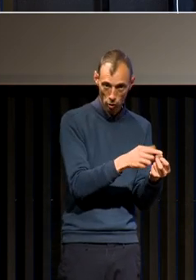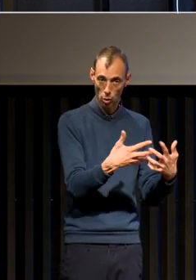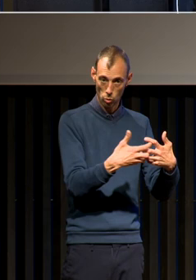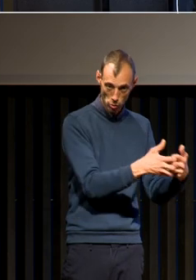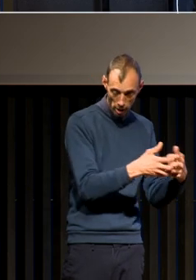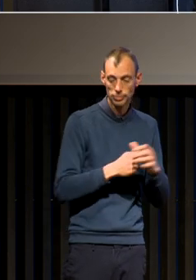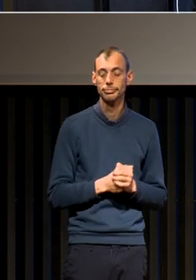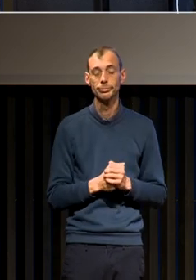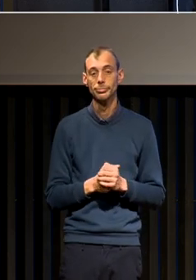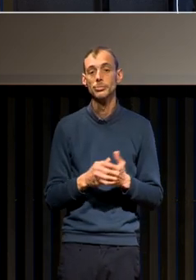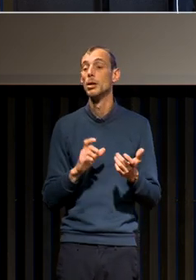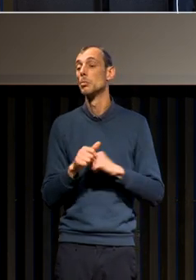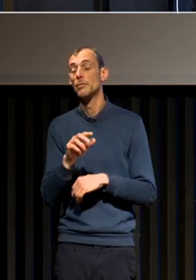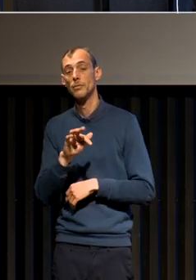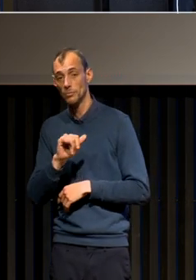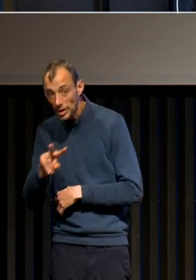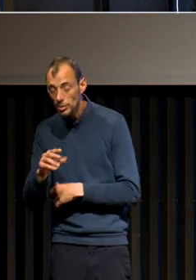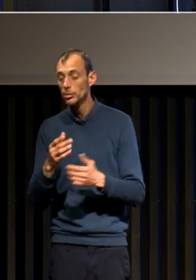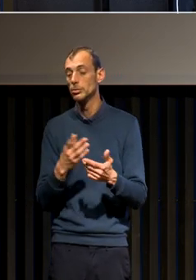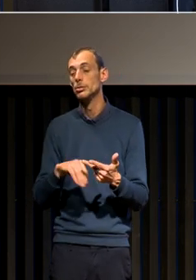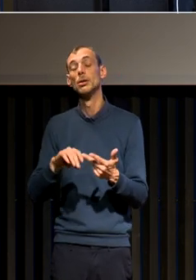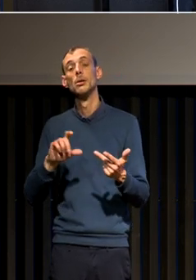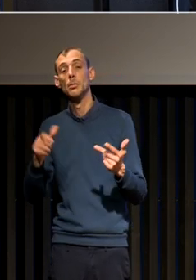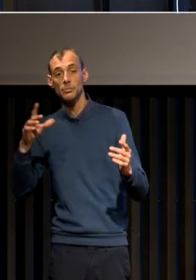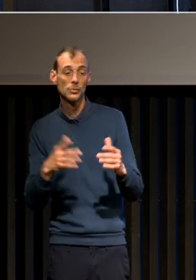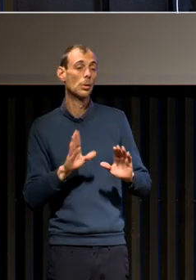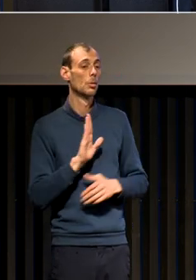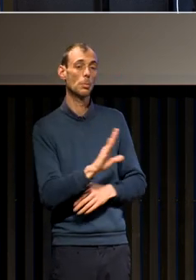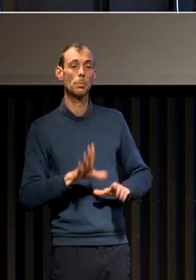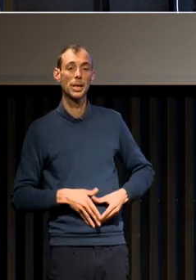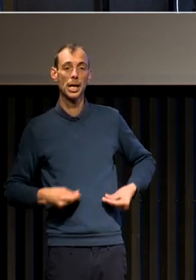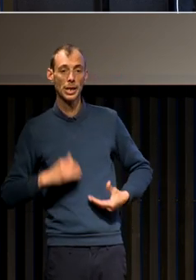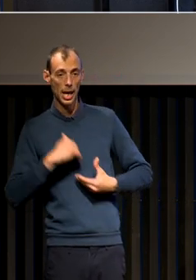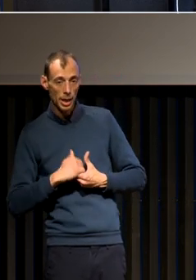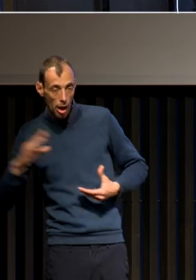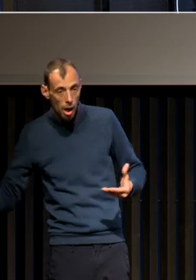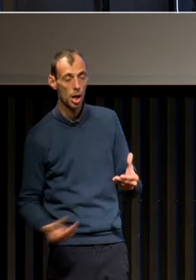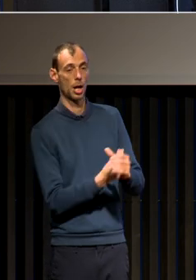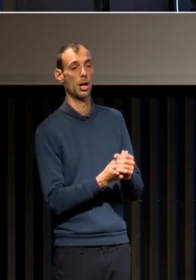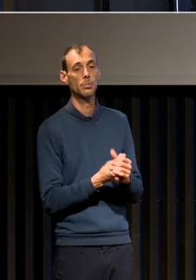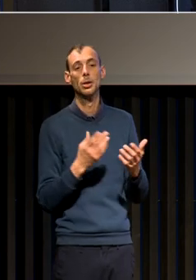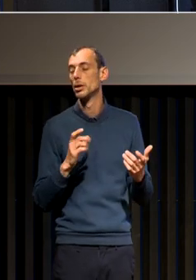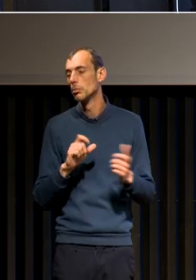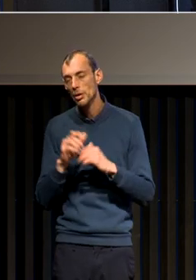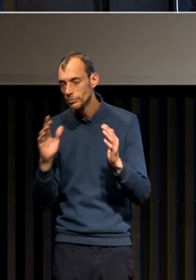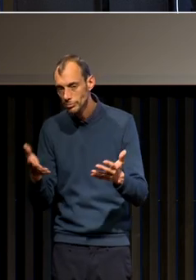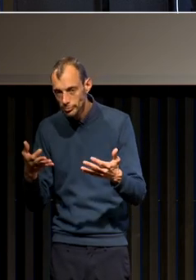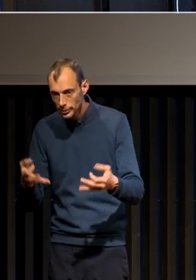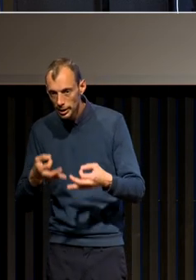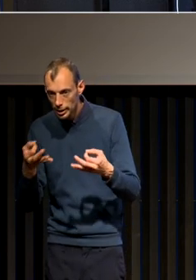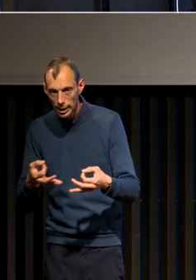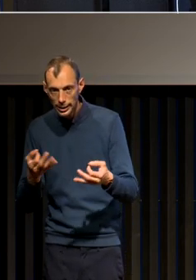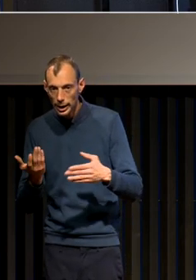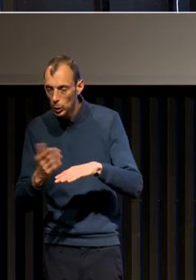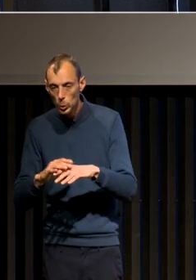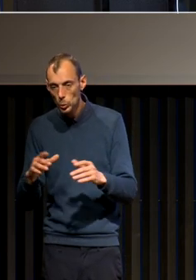ICSI, ensuite d'insémination intra-utérine et ensuite de fécondation in vitro classique sans